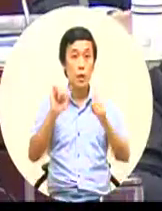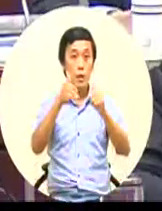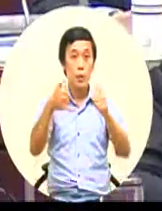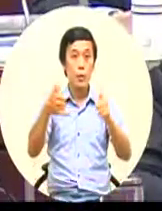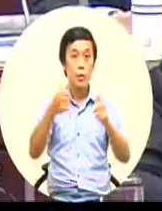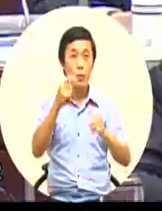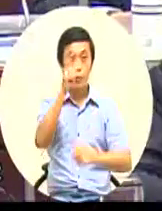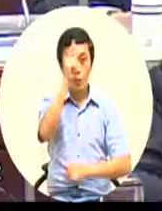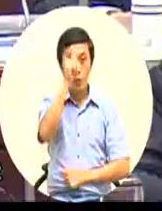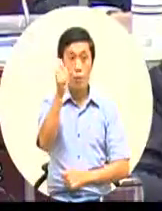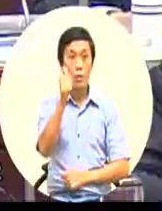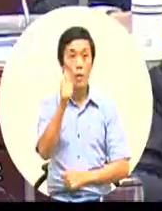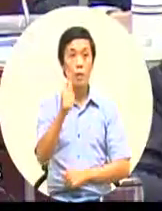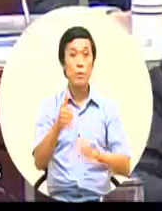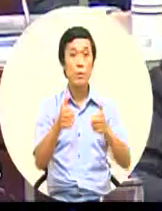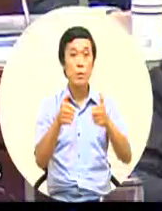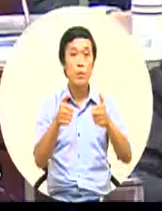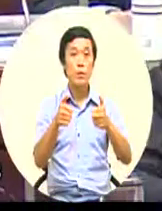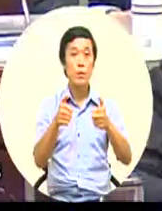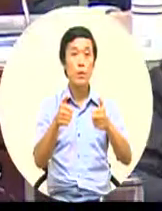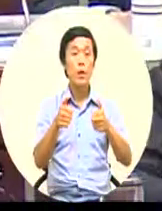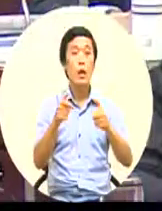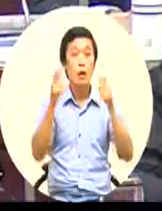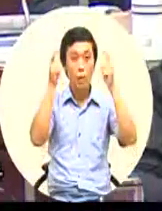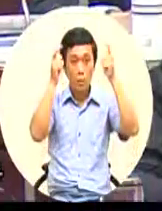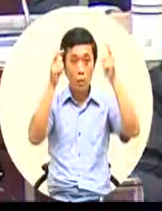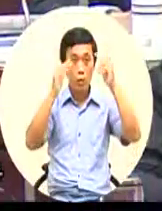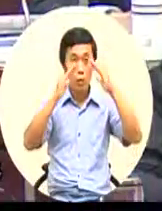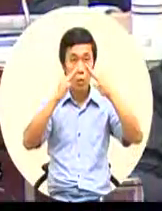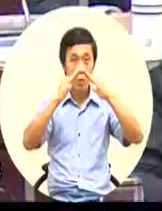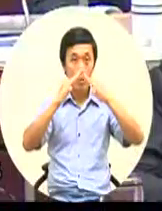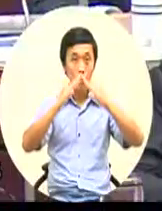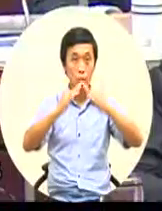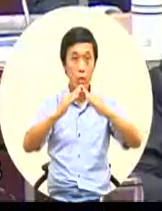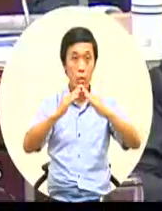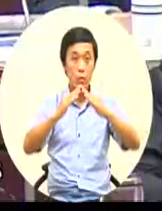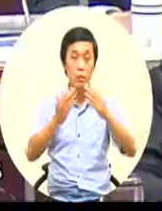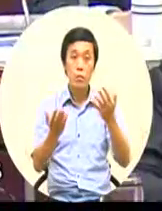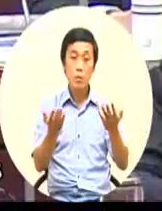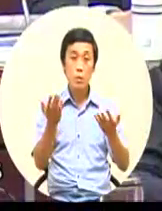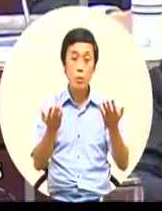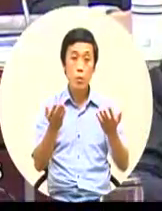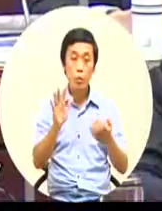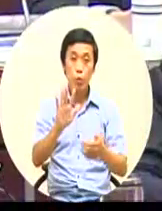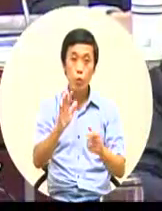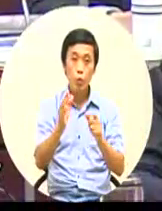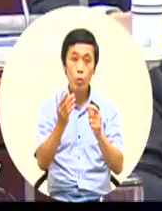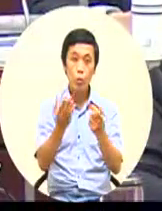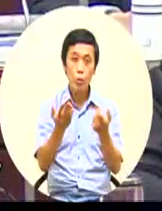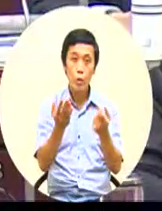吼。高雄市有几啊个？差不多将近